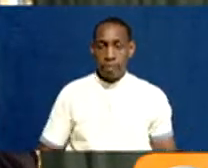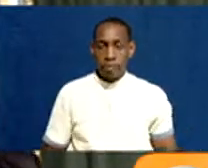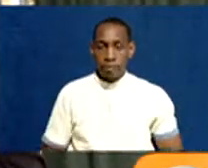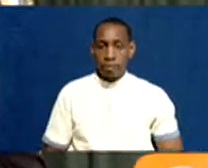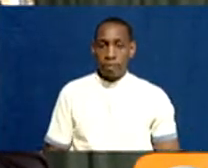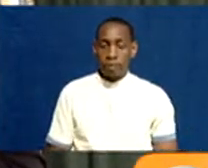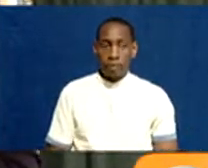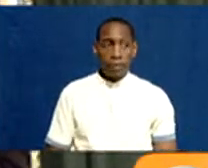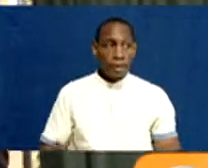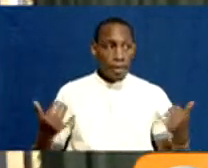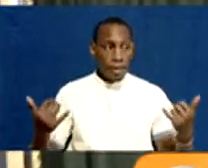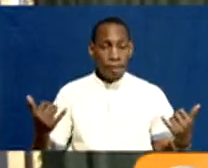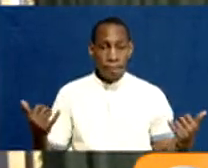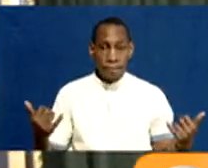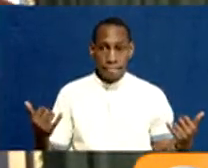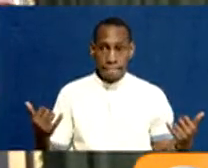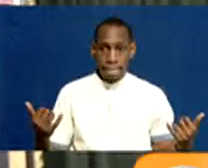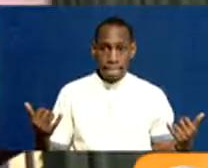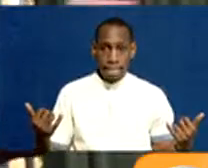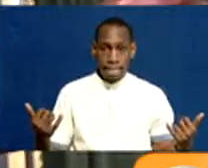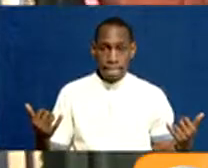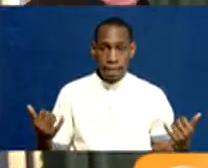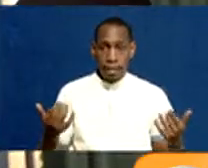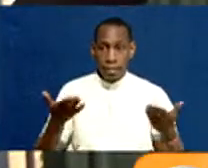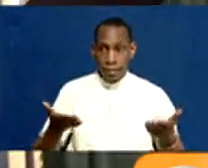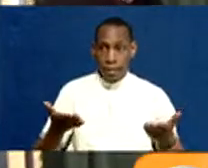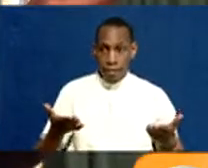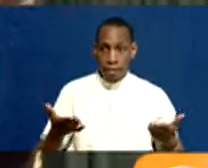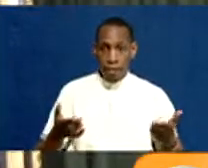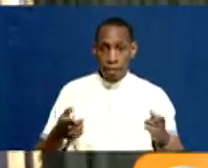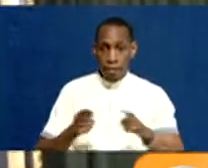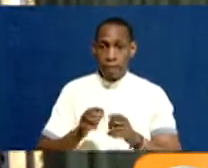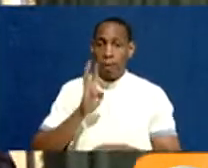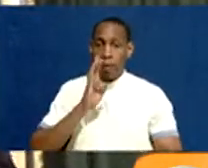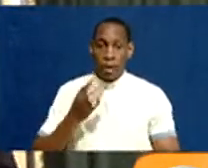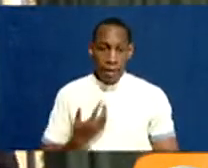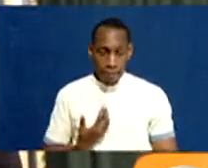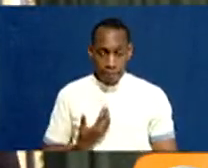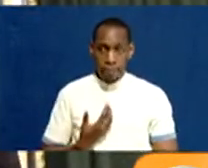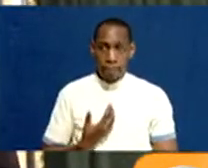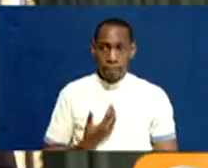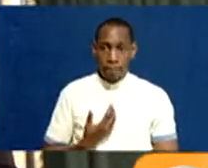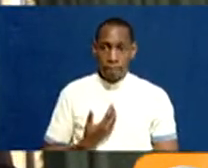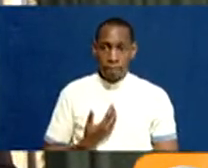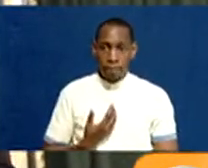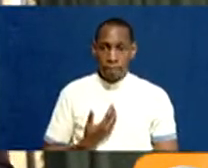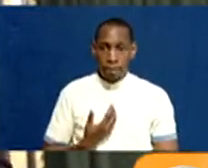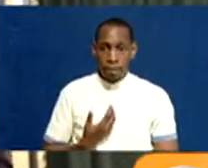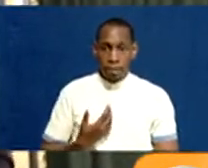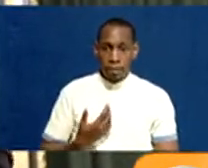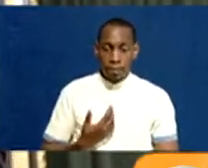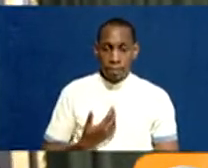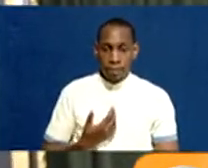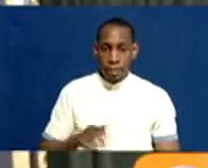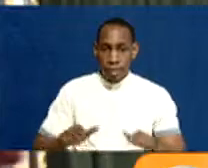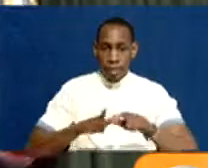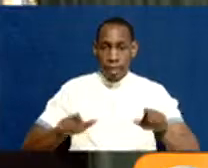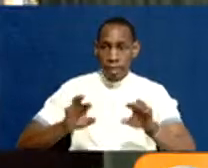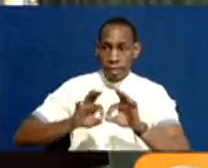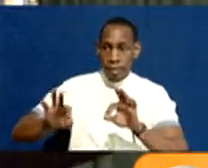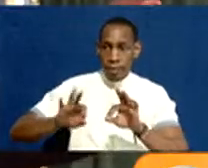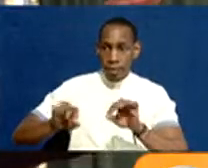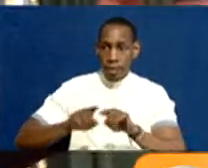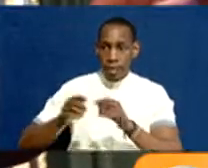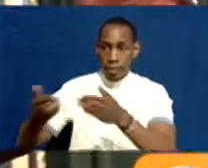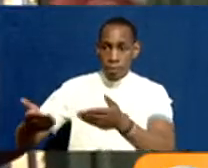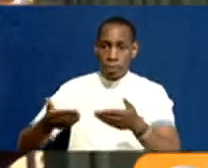Na sasa hapa kwa sababu ya hii maji, ile sehemu ya ardhi itaongezeka na vile